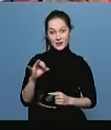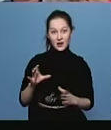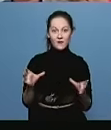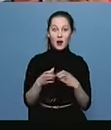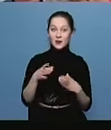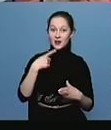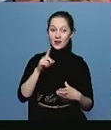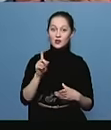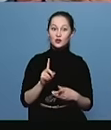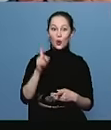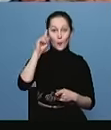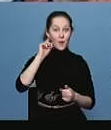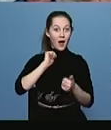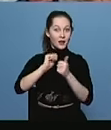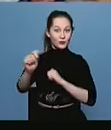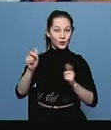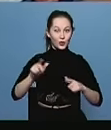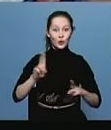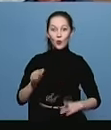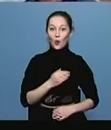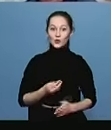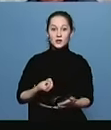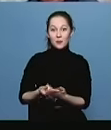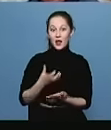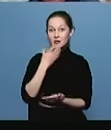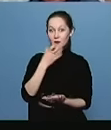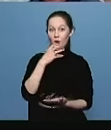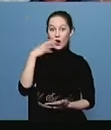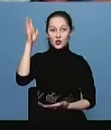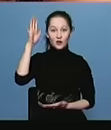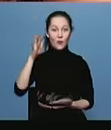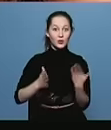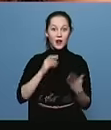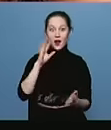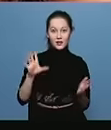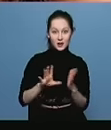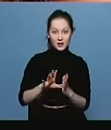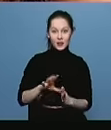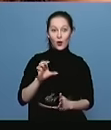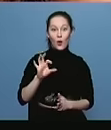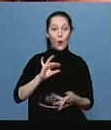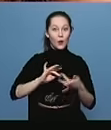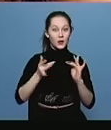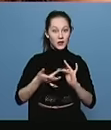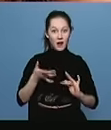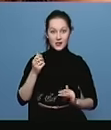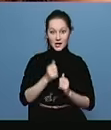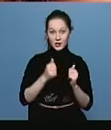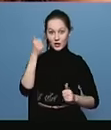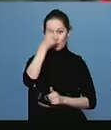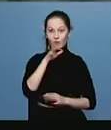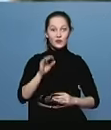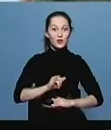признают, продвинутых плательщиков, желающих заплатить за тепло, горячую воду или электроэнергию онлайн, с каждым годом становится